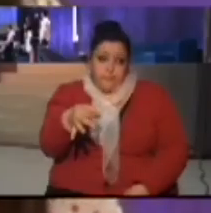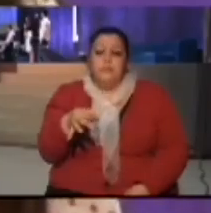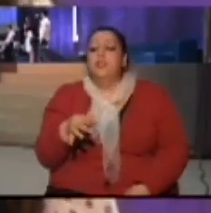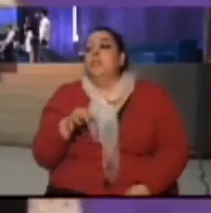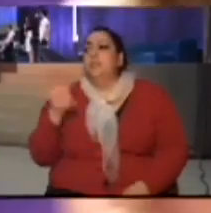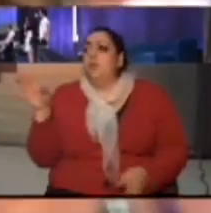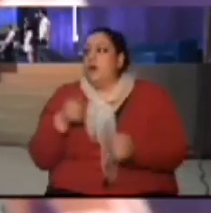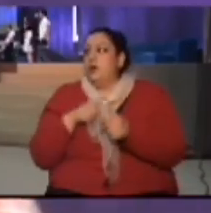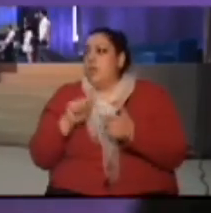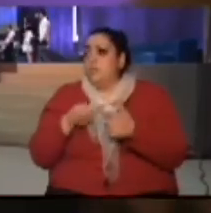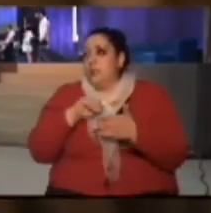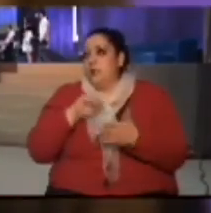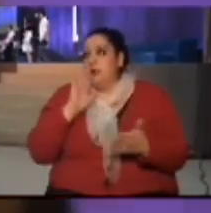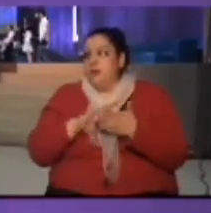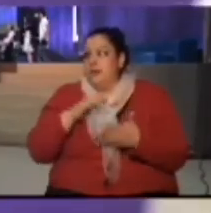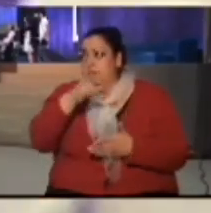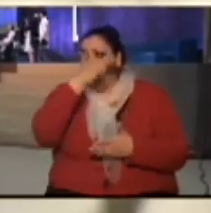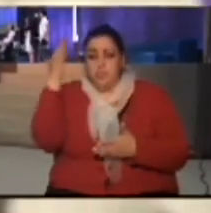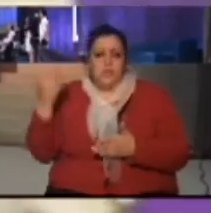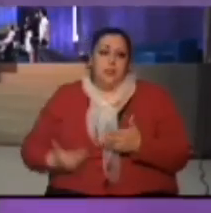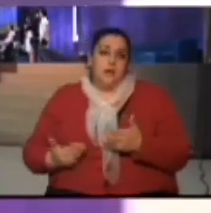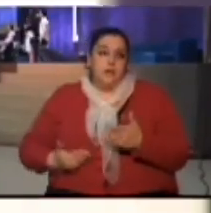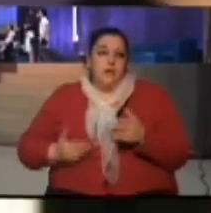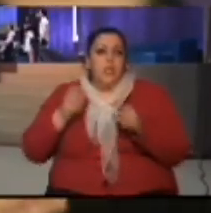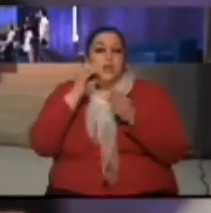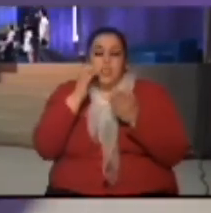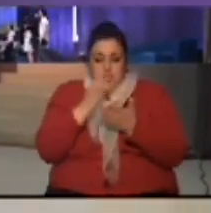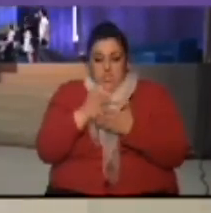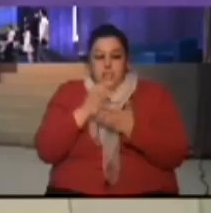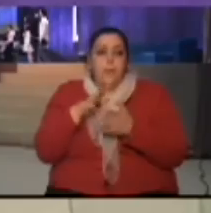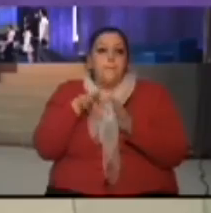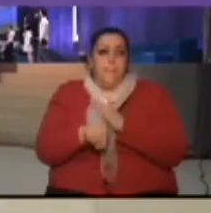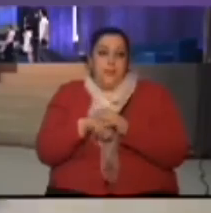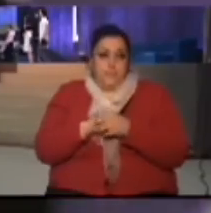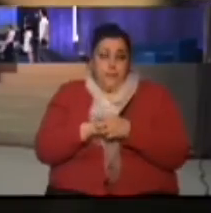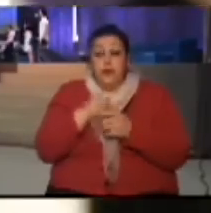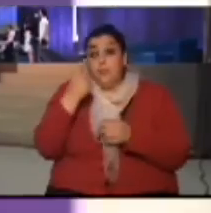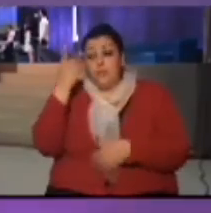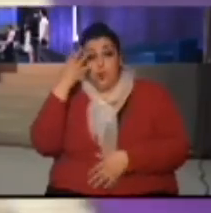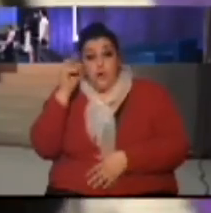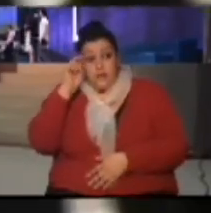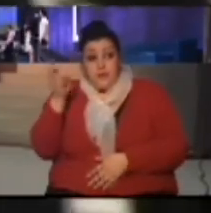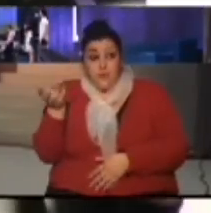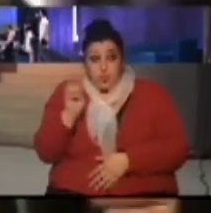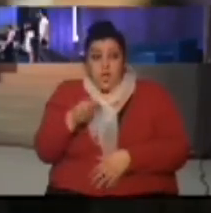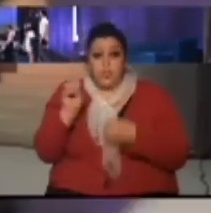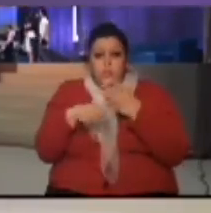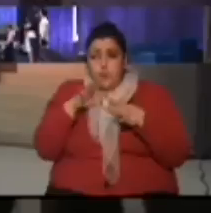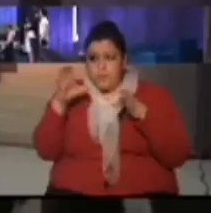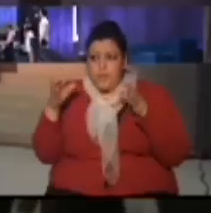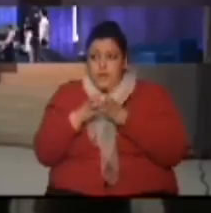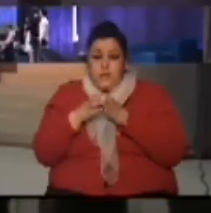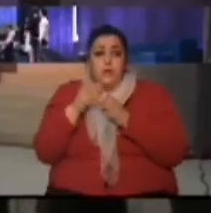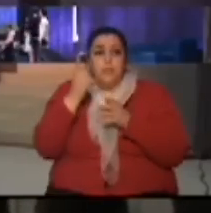անունները գրանցվեցին այդ գրքի մեջ, և շարունակություն, երբ որ մի օր Տերը գա իր սուրբերի հետ, կամ երբ որ մենք մի